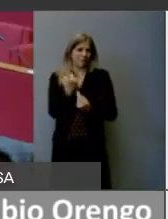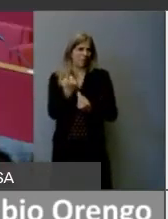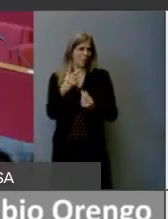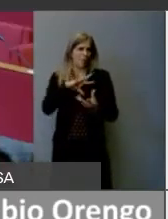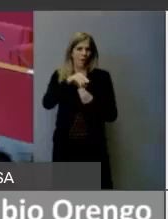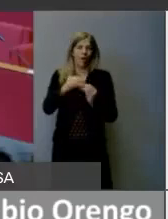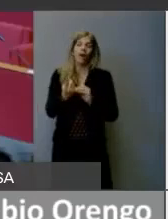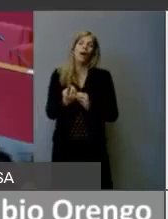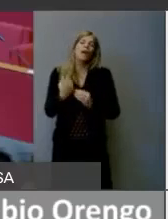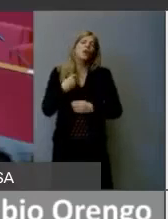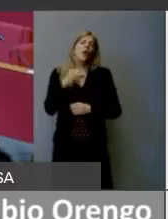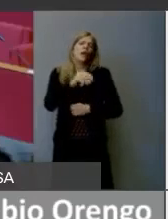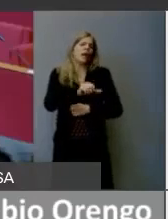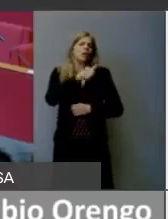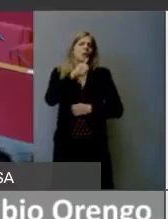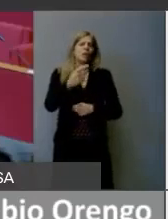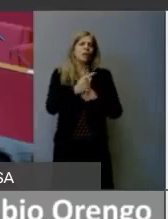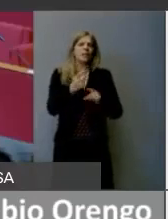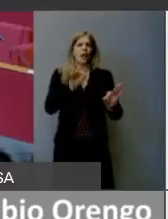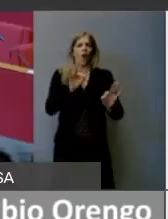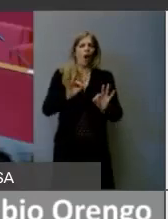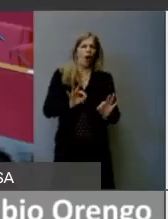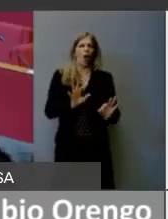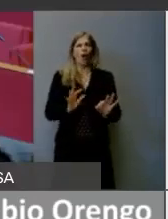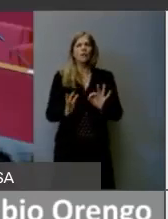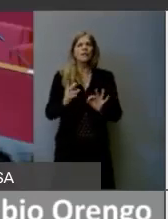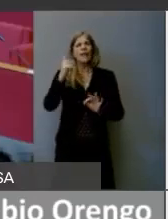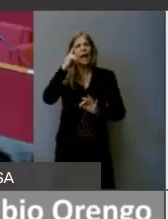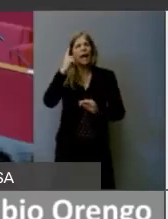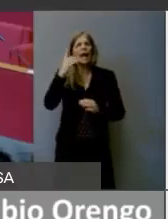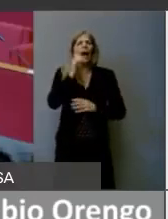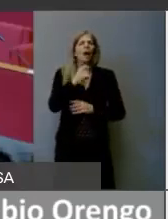fare ordine proprio per l'interesse dei residenti, di sapere la verità qual è, e